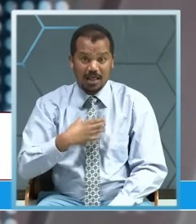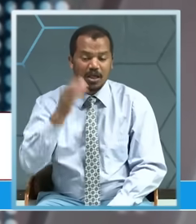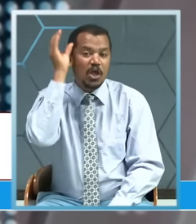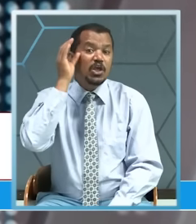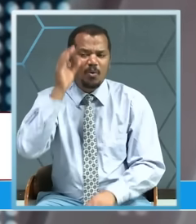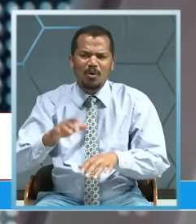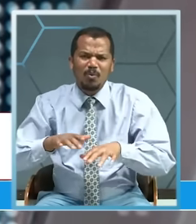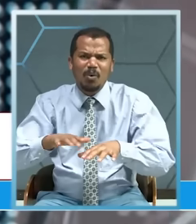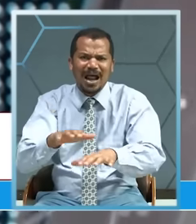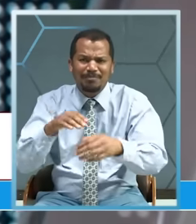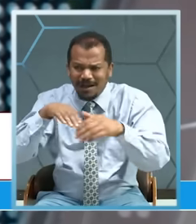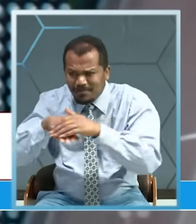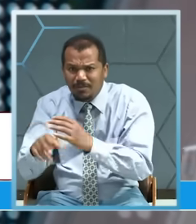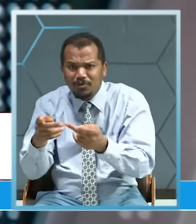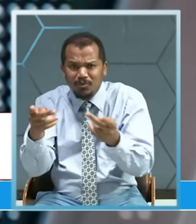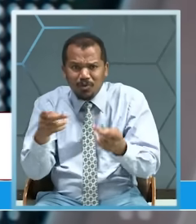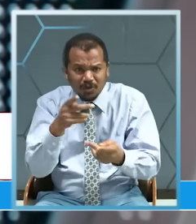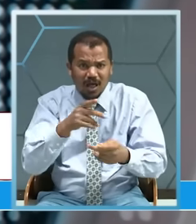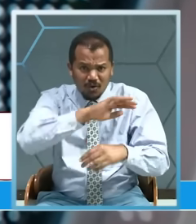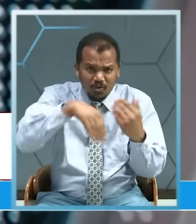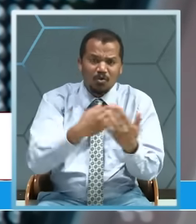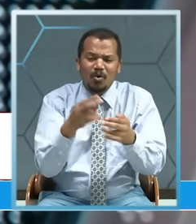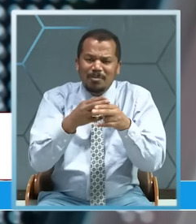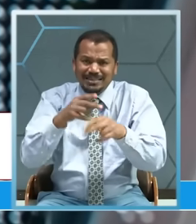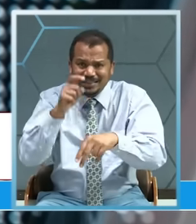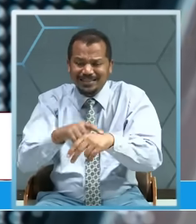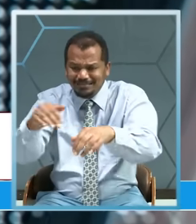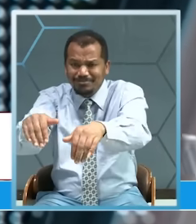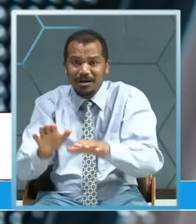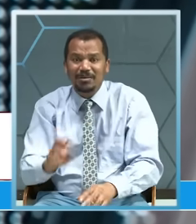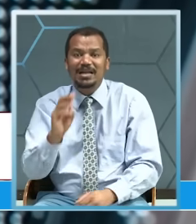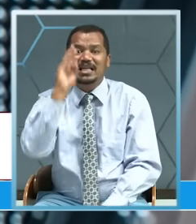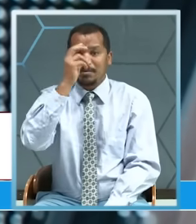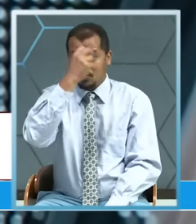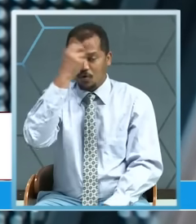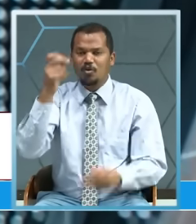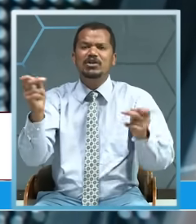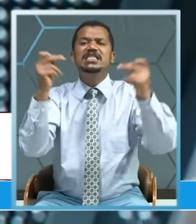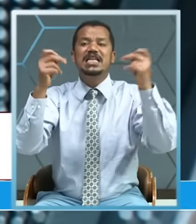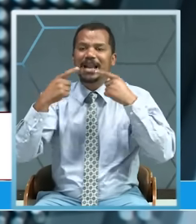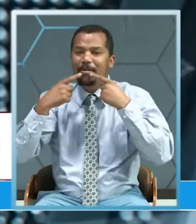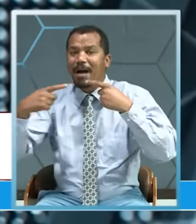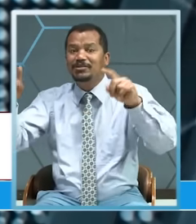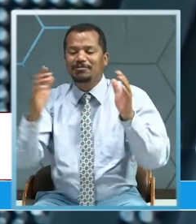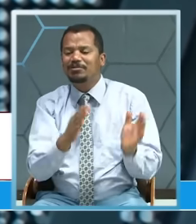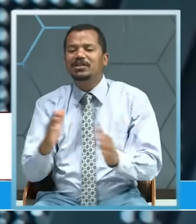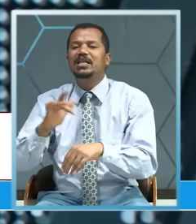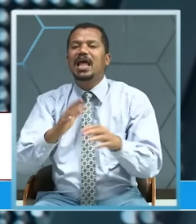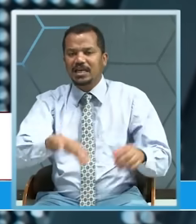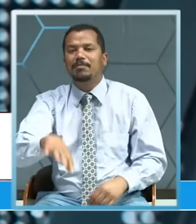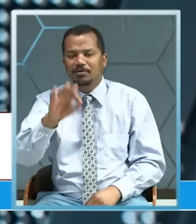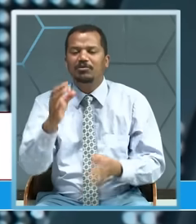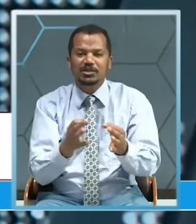አባላት የህወሓትን ወራሪ ኃይል በገባባቸው አካባቢዎች ሁሉ በአጭር ጊዜ በመቅበር ለሰሜኑ ሁሉ ህዝብ ድል ለማብሰር በዝግጅት